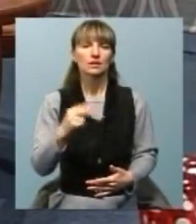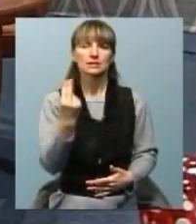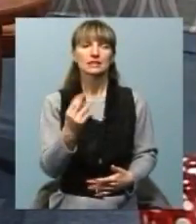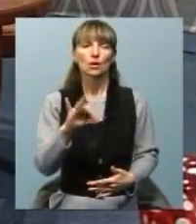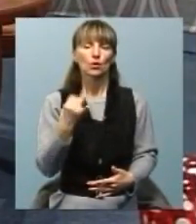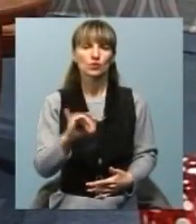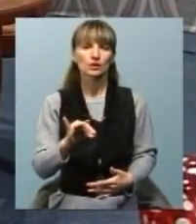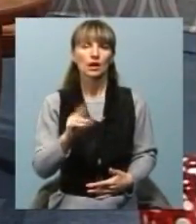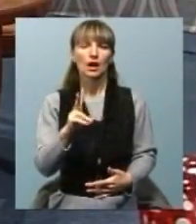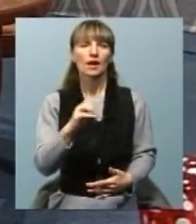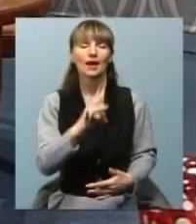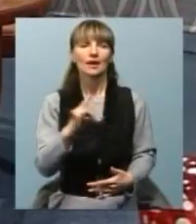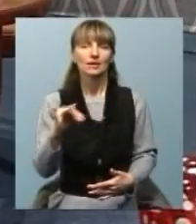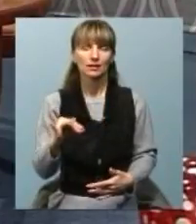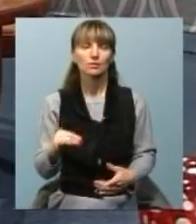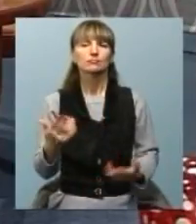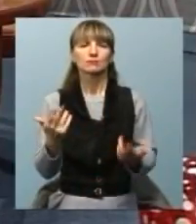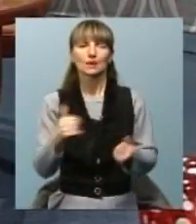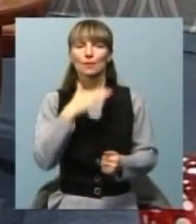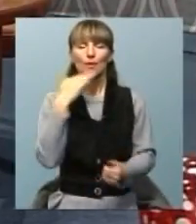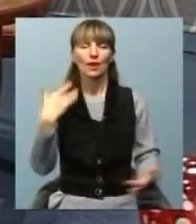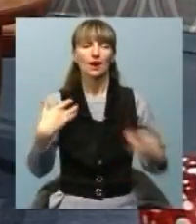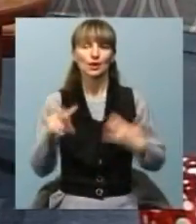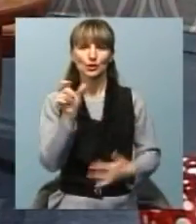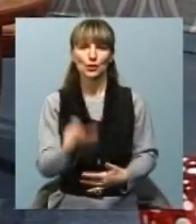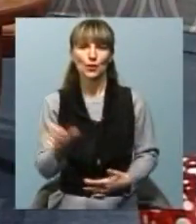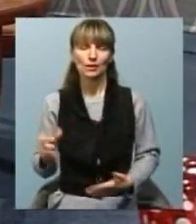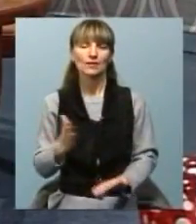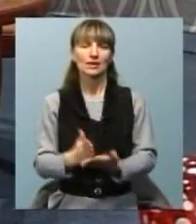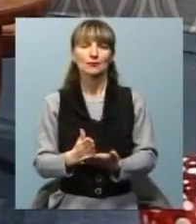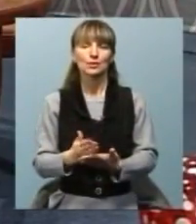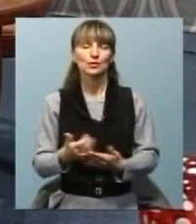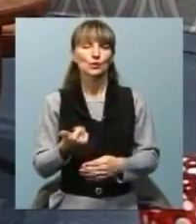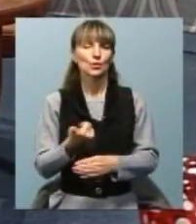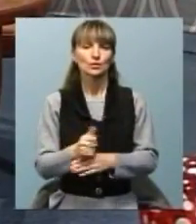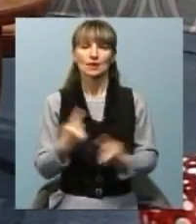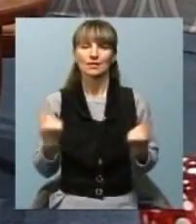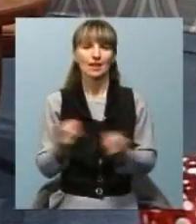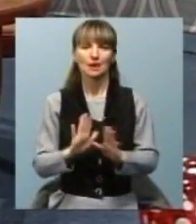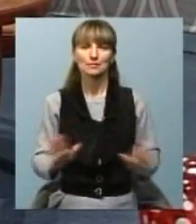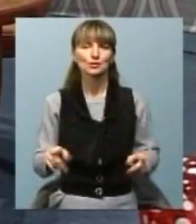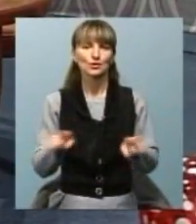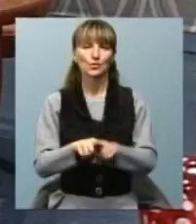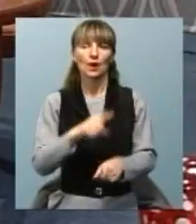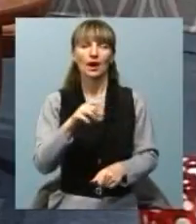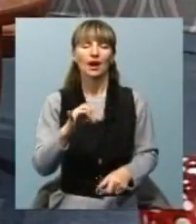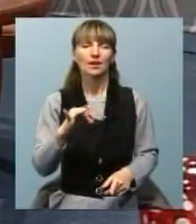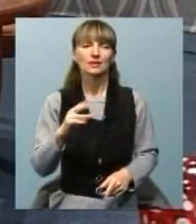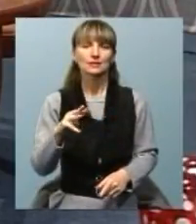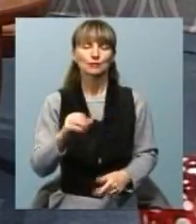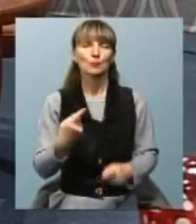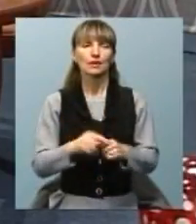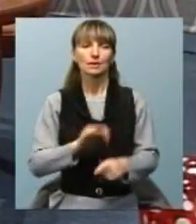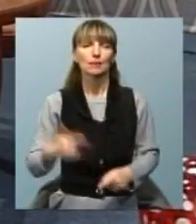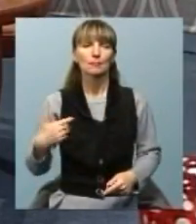в нашому сюжеті. Дійсно, дуже таки багато акторів, вони мають приголомшливу та просто незвичайну таку харизму. Ну, тож,